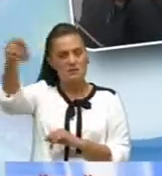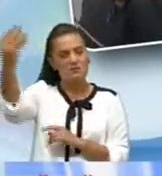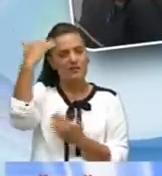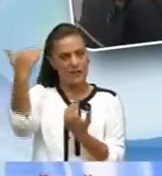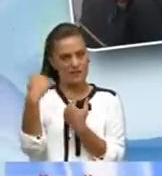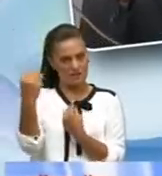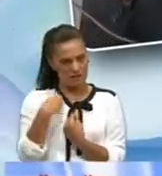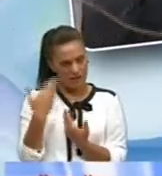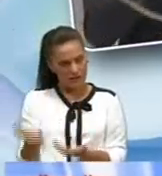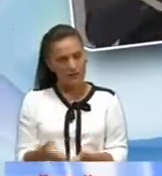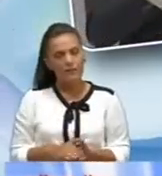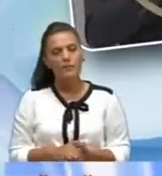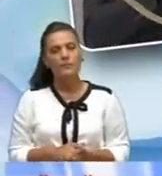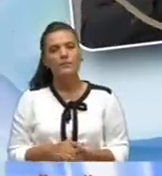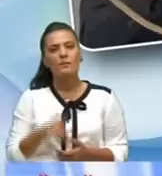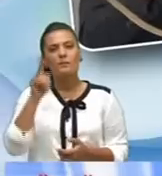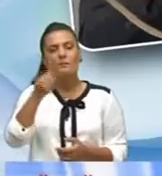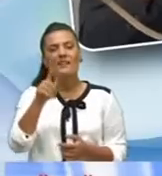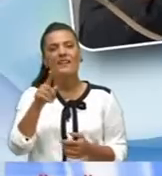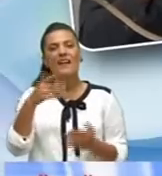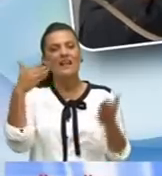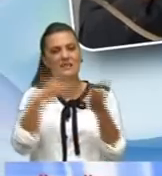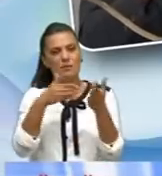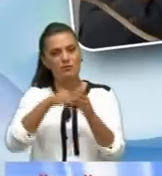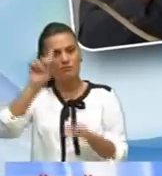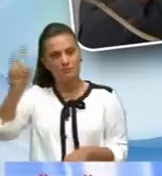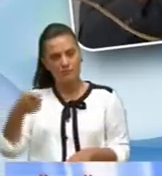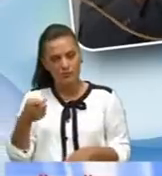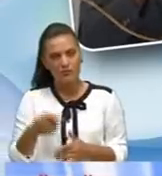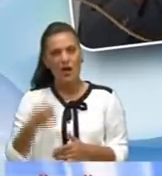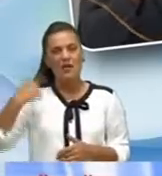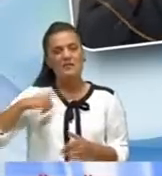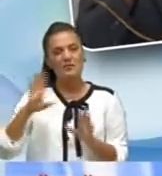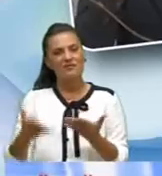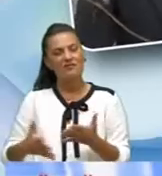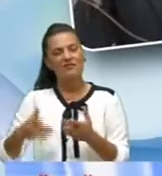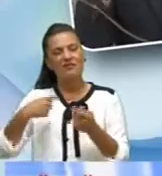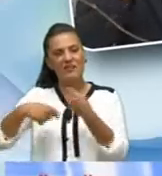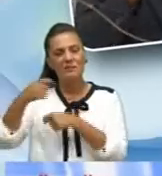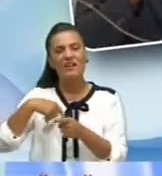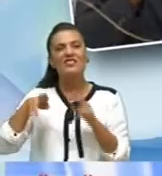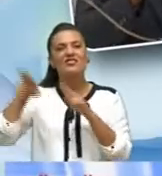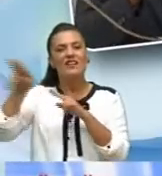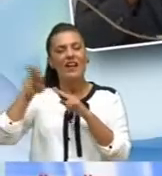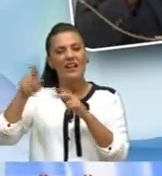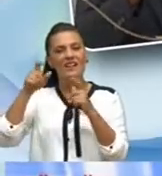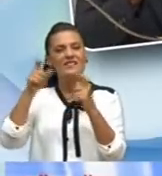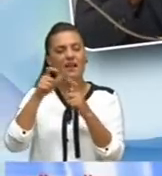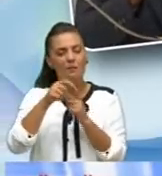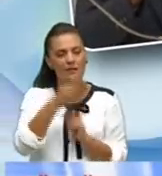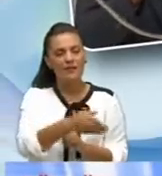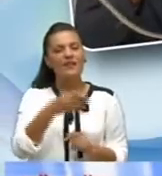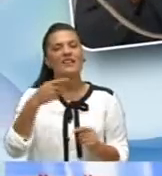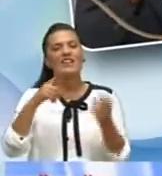ve bir firmamızın ana sponsorluğunda Çanakkale Seramik, İştaş firmalarımız